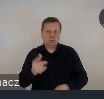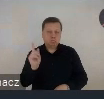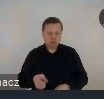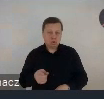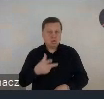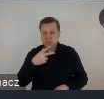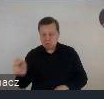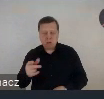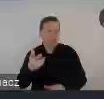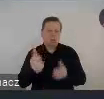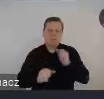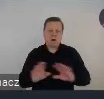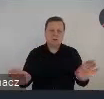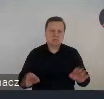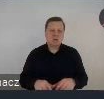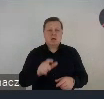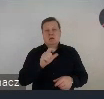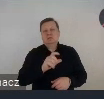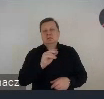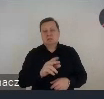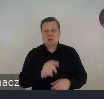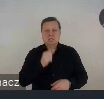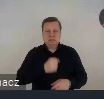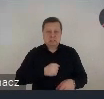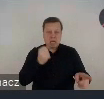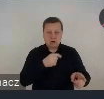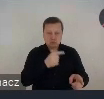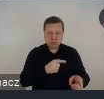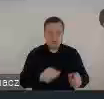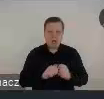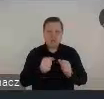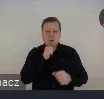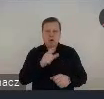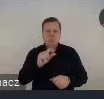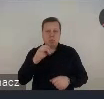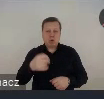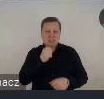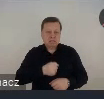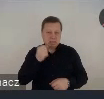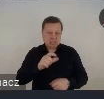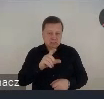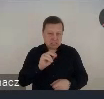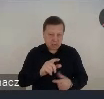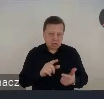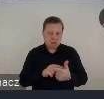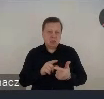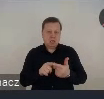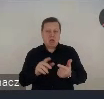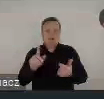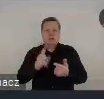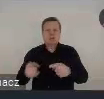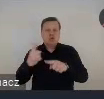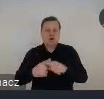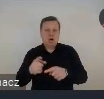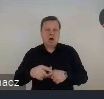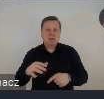Albo cech reprezentowany jest na zewnątrz przez starszego lub podstarszego cechu oraz dodatkowo dyrektora